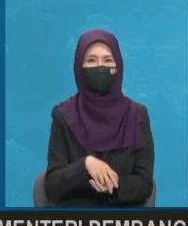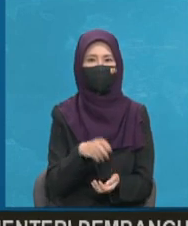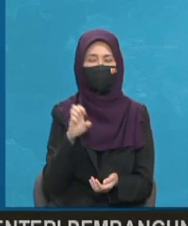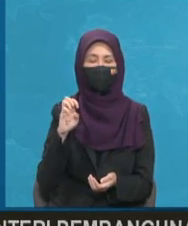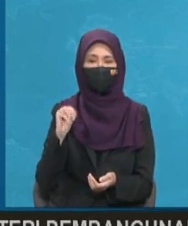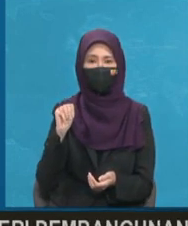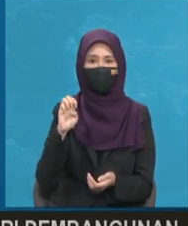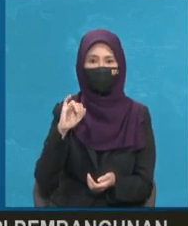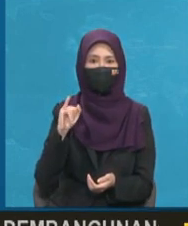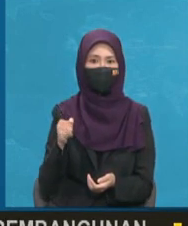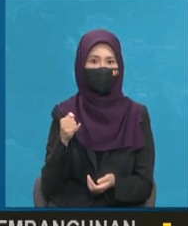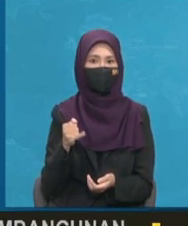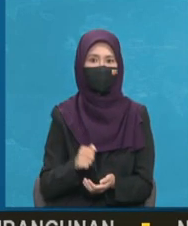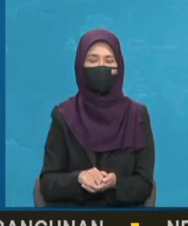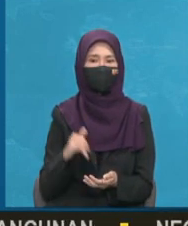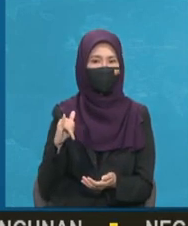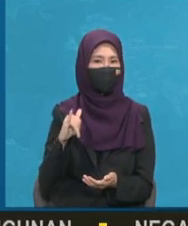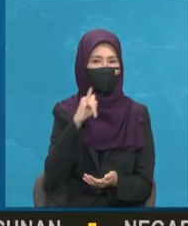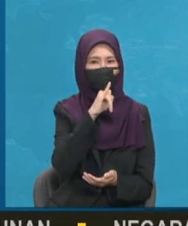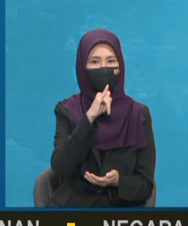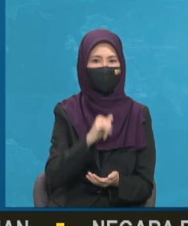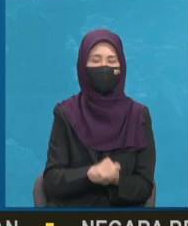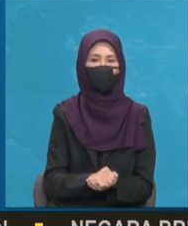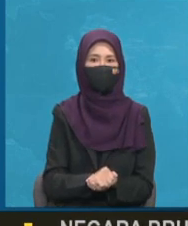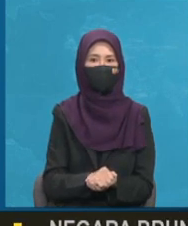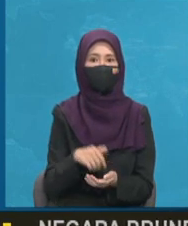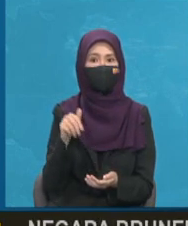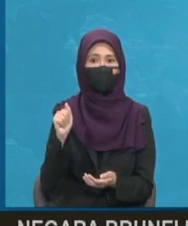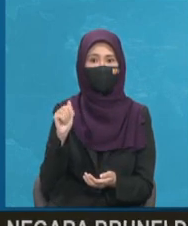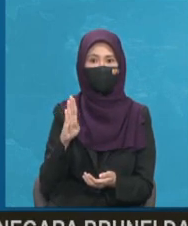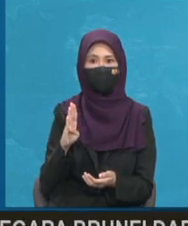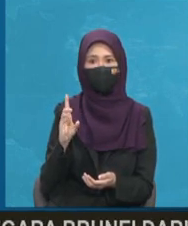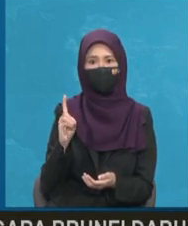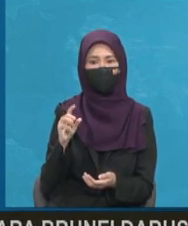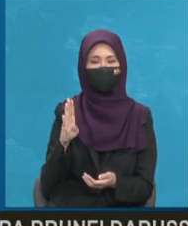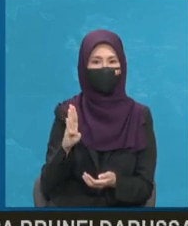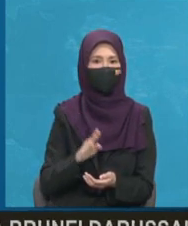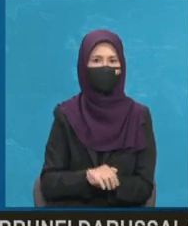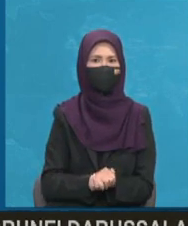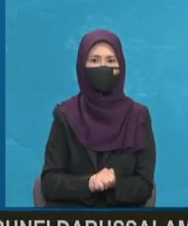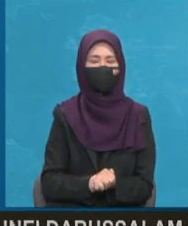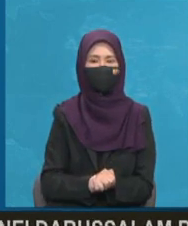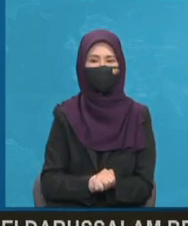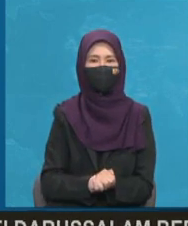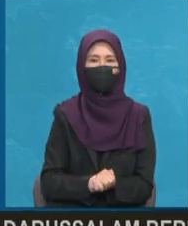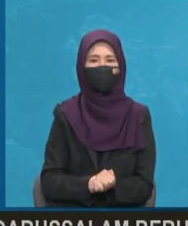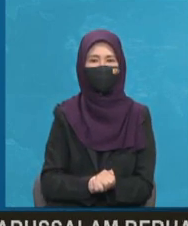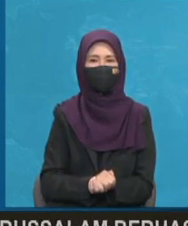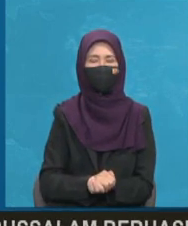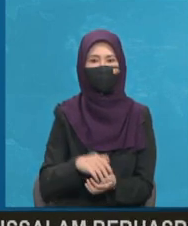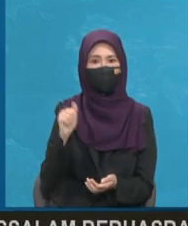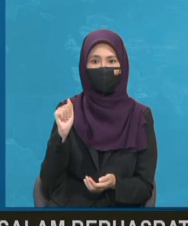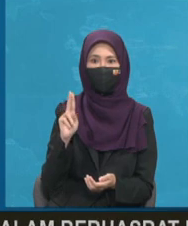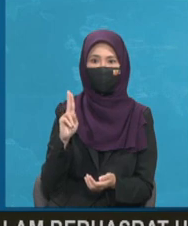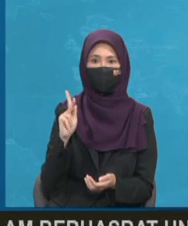Dato seri pahlawan Haji Hamzah bin Haji saat pemerintah emp2 ntuan yang cute mati penilaian McDonald's vs Roja Things for